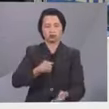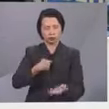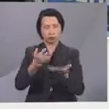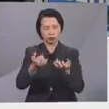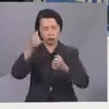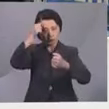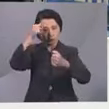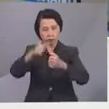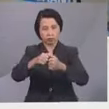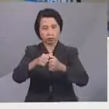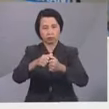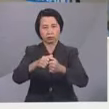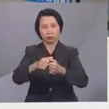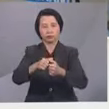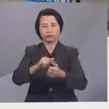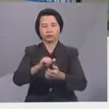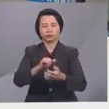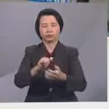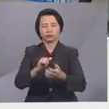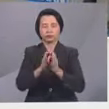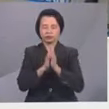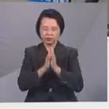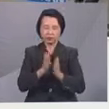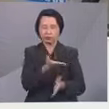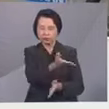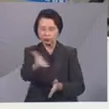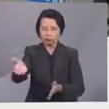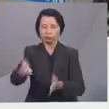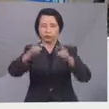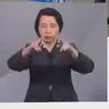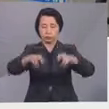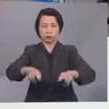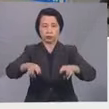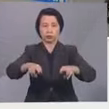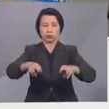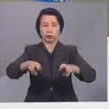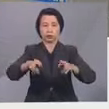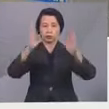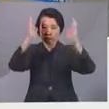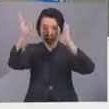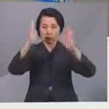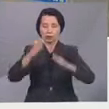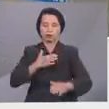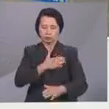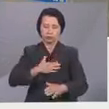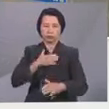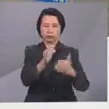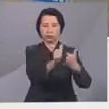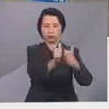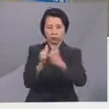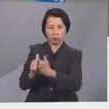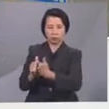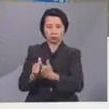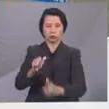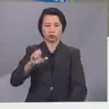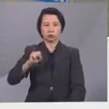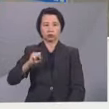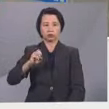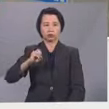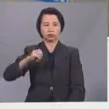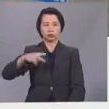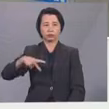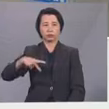supaya semua rakyat supaya dapat mematuhi SOP